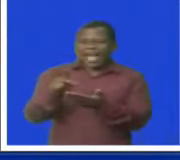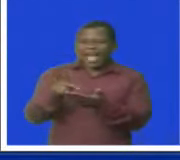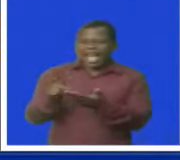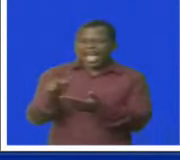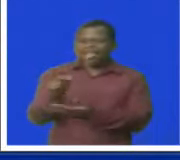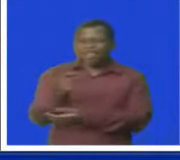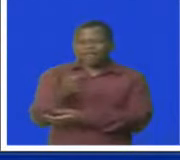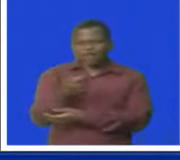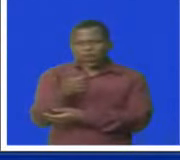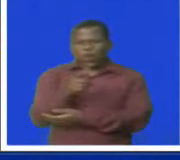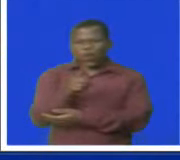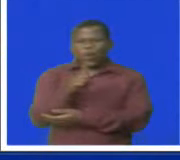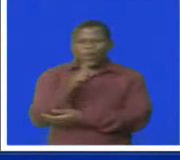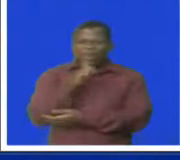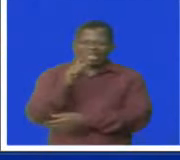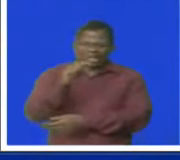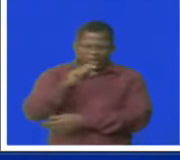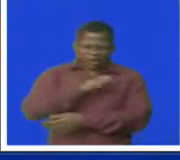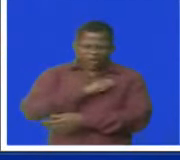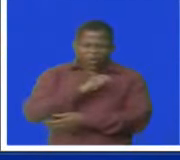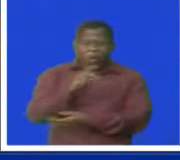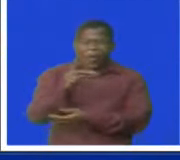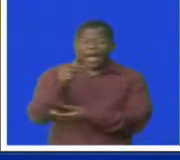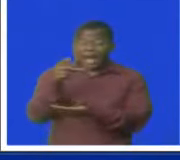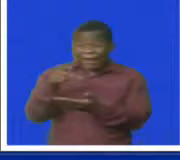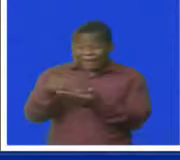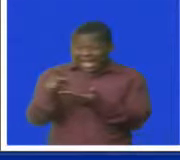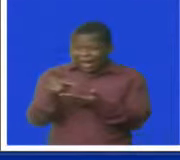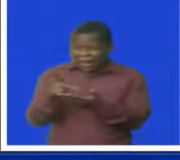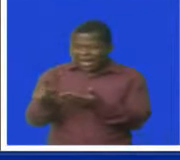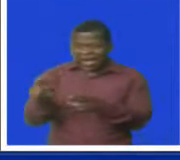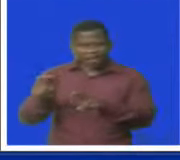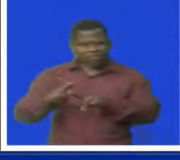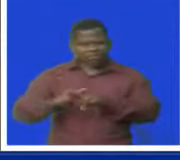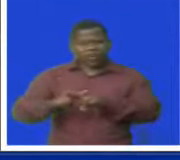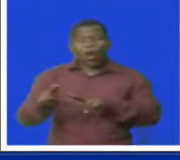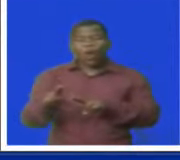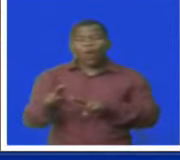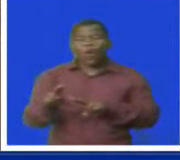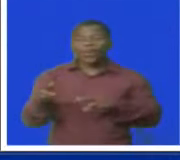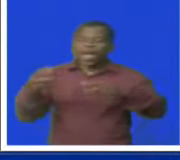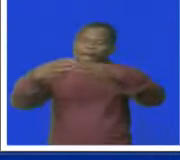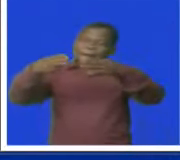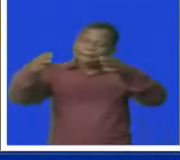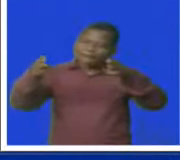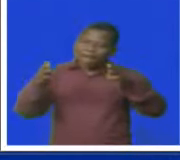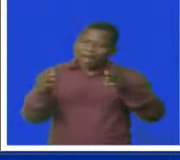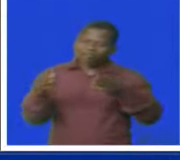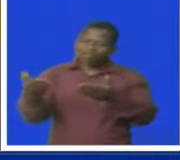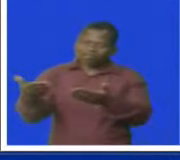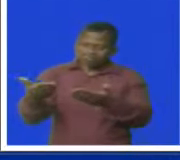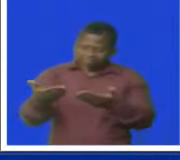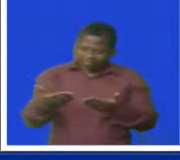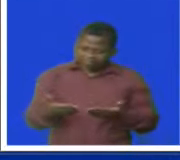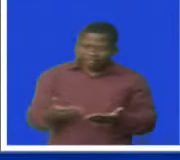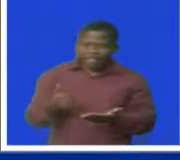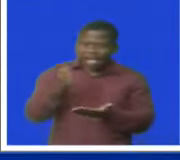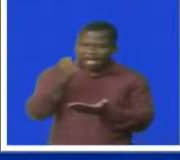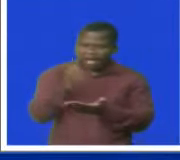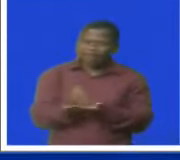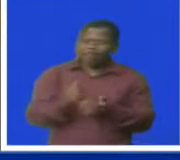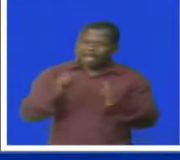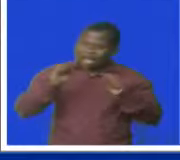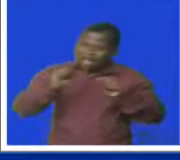ibese iyawemukela lombiko. Lombiko wetindlu tembuso uveta ukuthi tindlu tahulumende